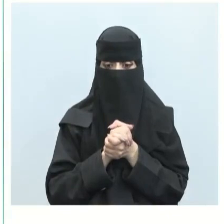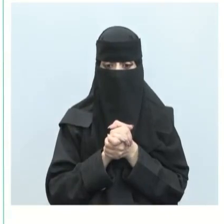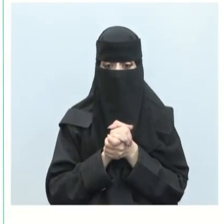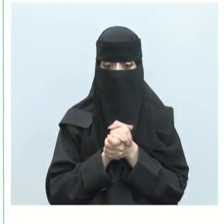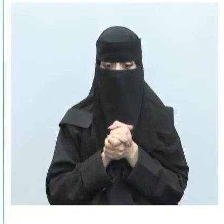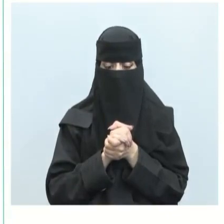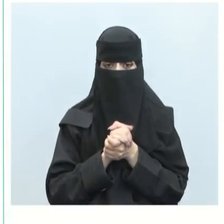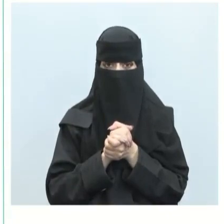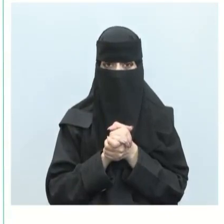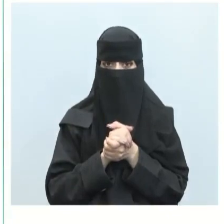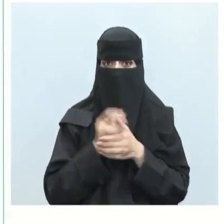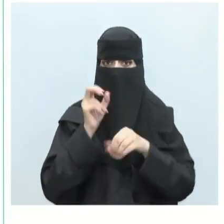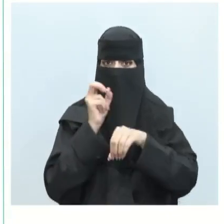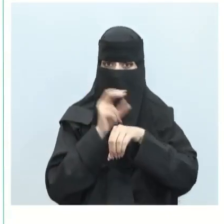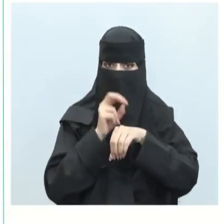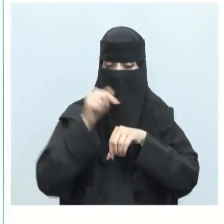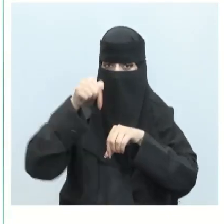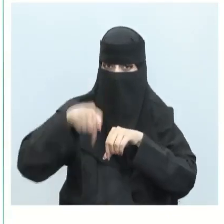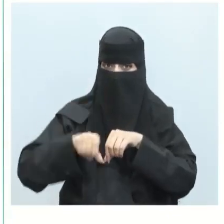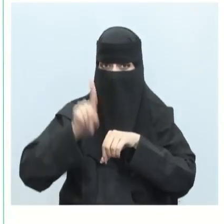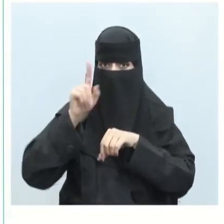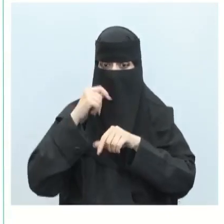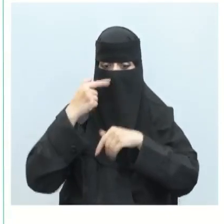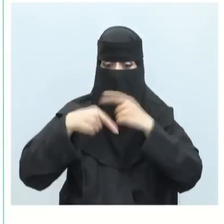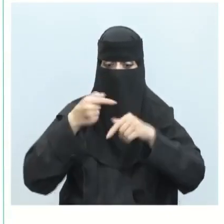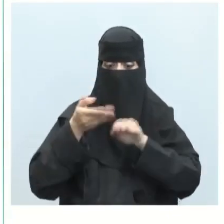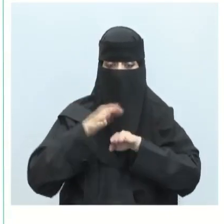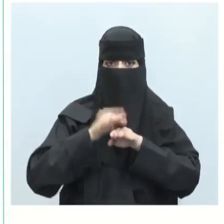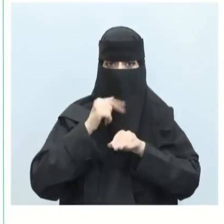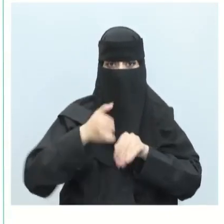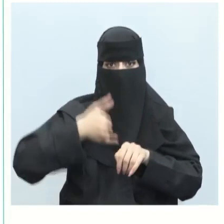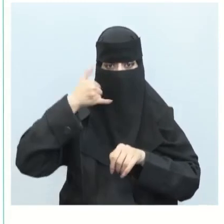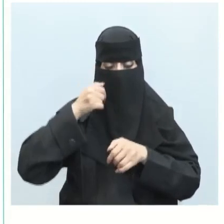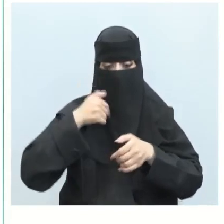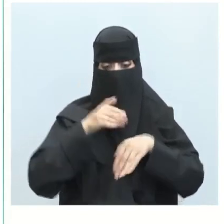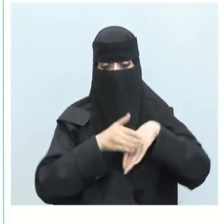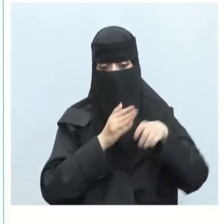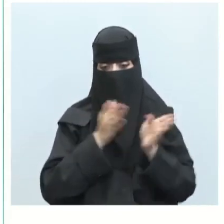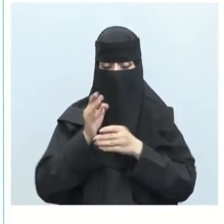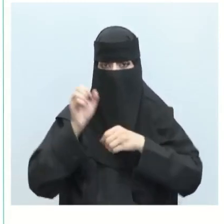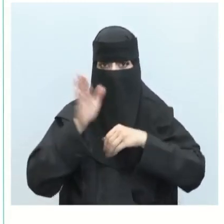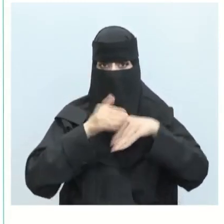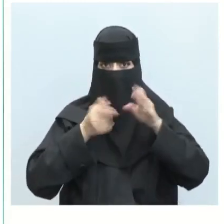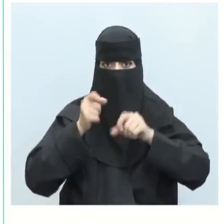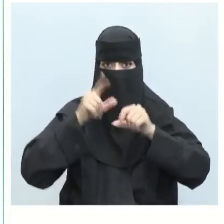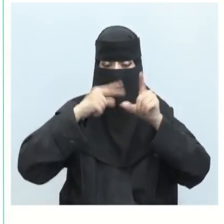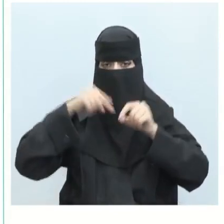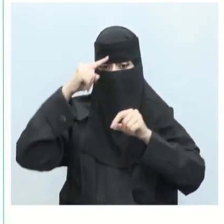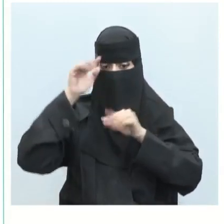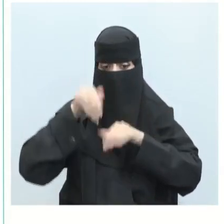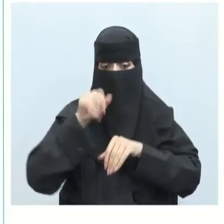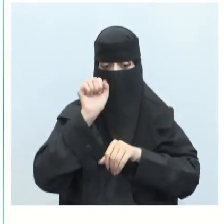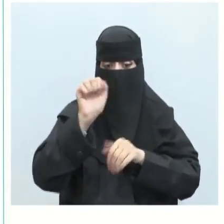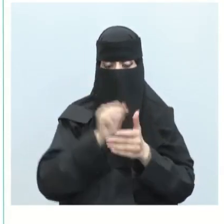الشبكه في درس اليوم باذن الله سنتعلم على الاتصال بخدمه الشبكه الافتراضيه